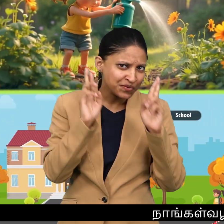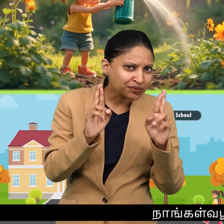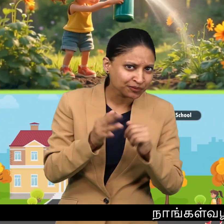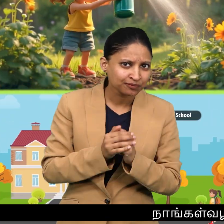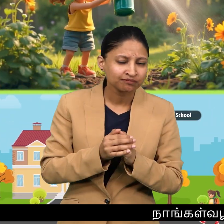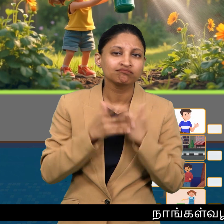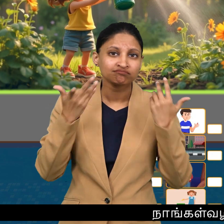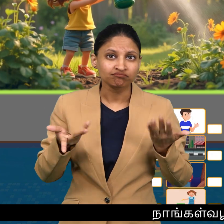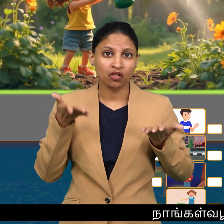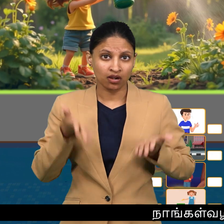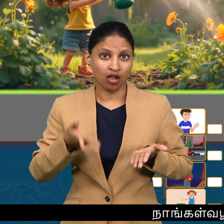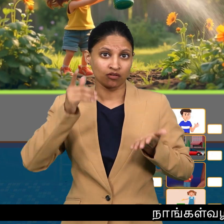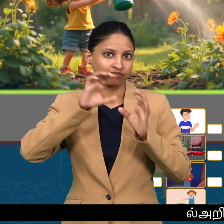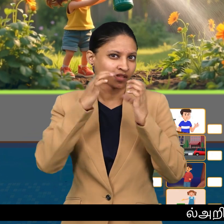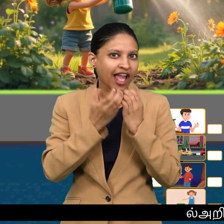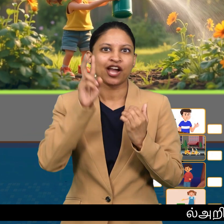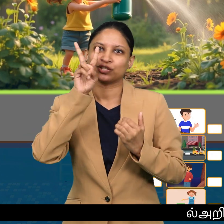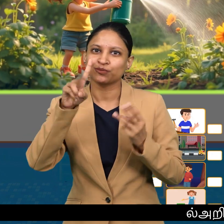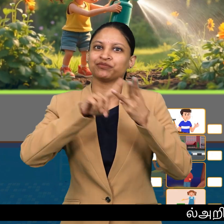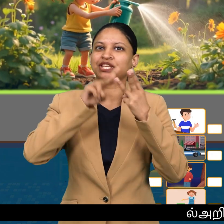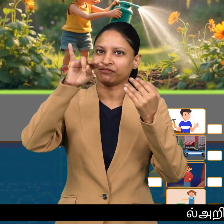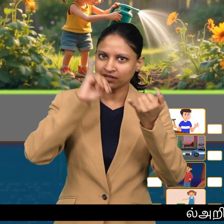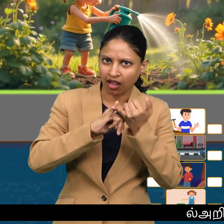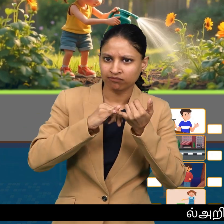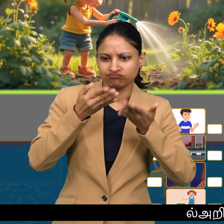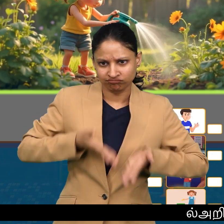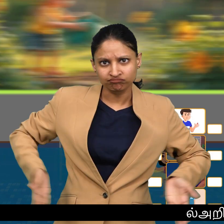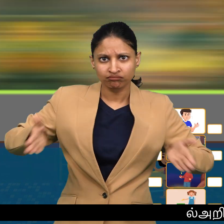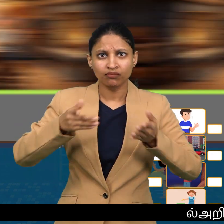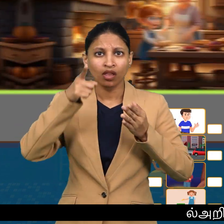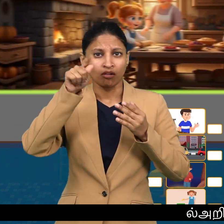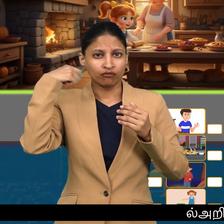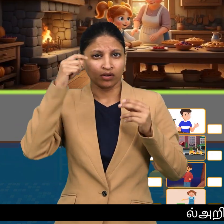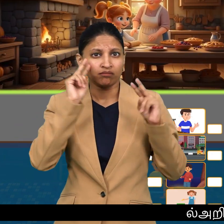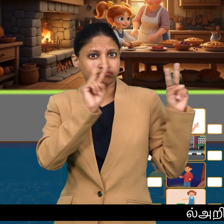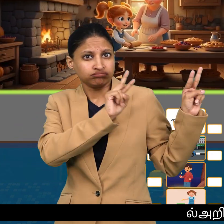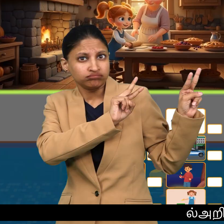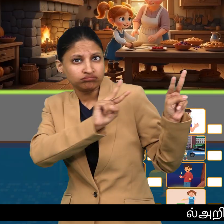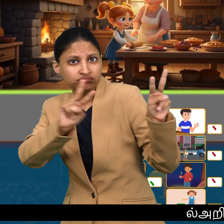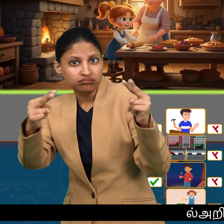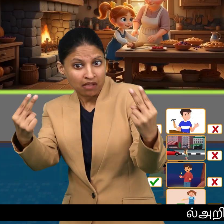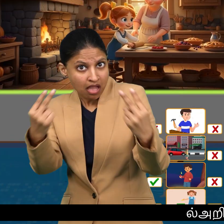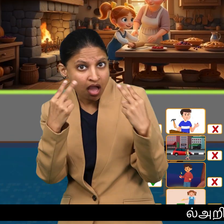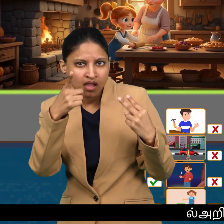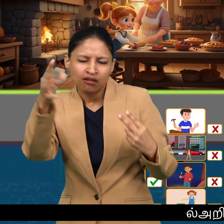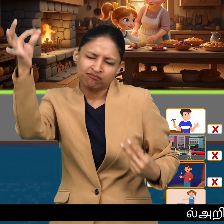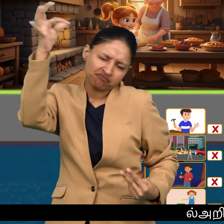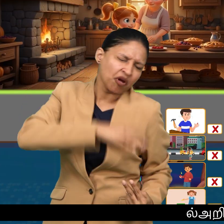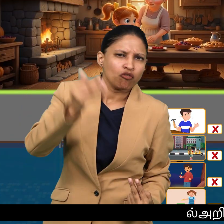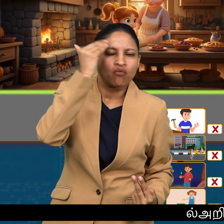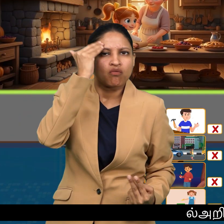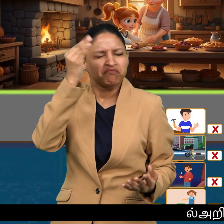அனைவரும் நலமாகவும் நாங்கள் வழங்கும் காணொளிகளை அனைத்தையும் பார்த்து நல்ல அறிவை பெற்று வருவீர்கள்